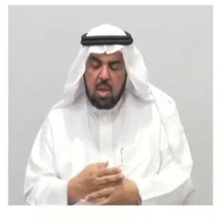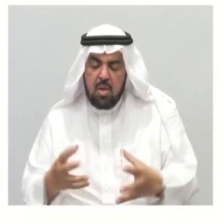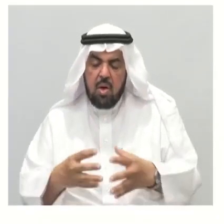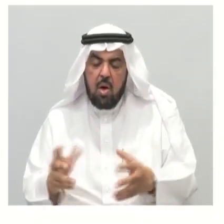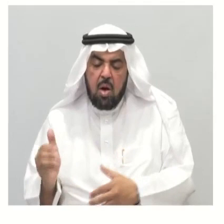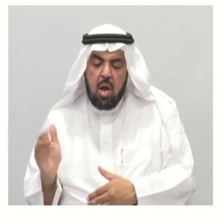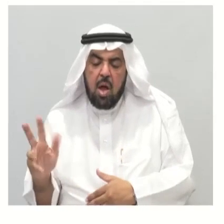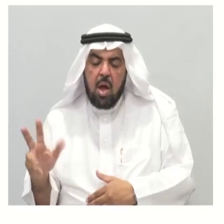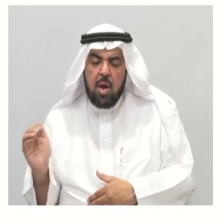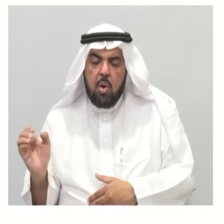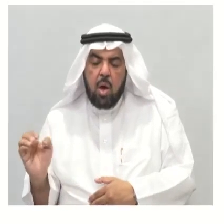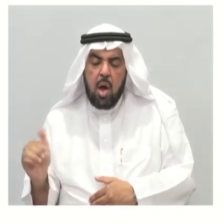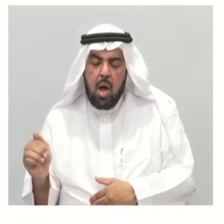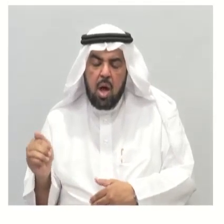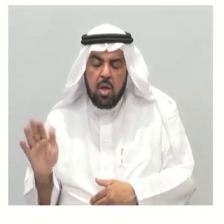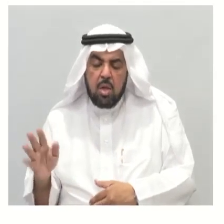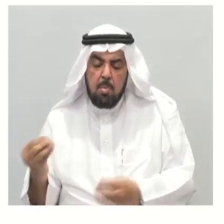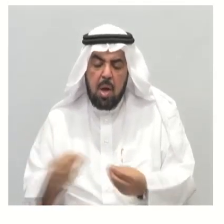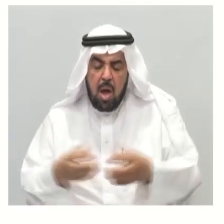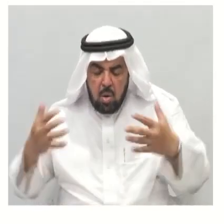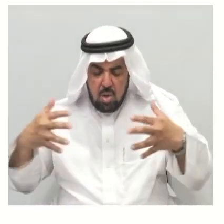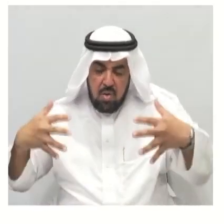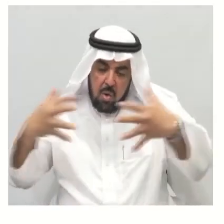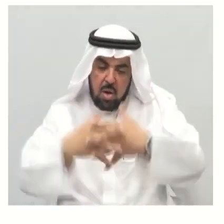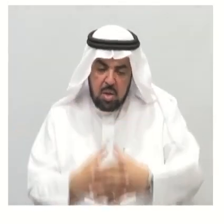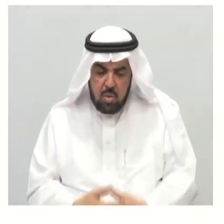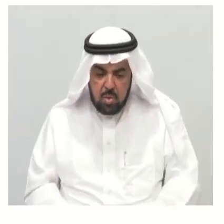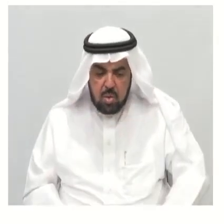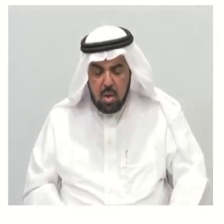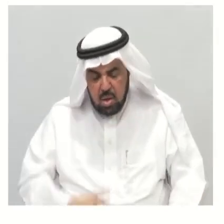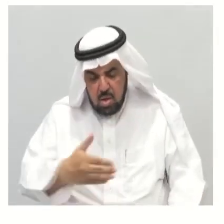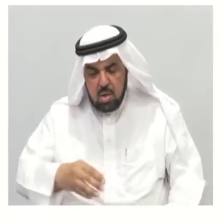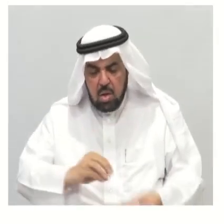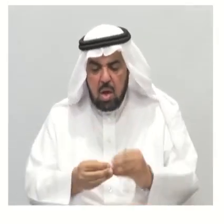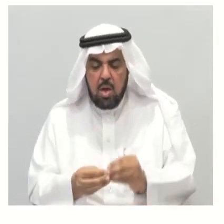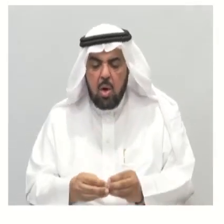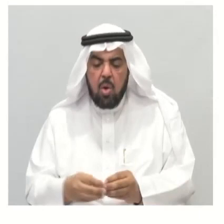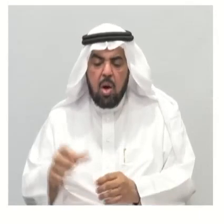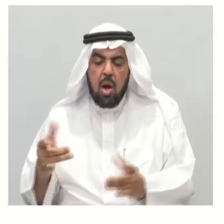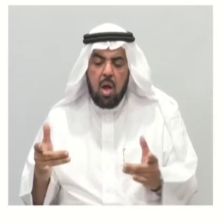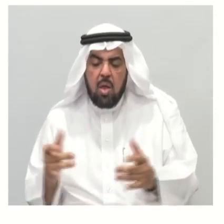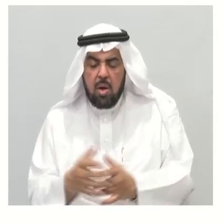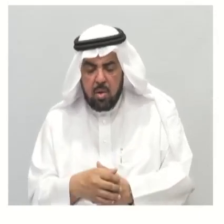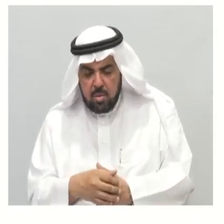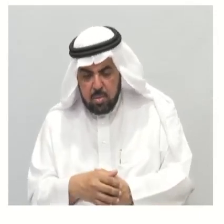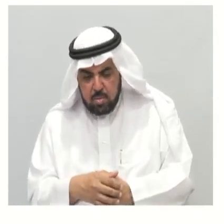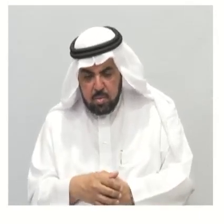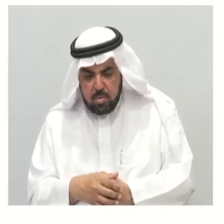النحاس مع الأكسجين في الهواء الجوي أدى إلى تغير النحاس وأعطاه اللون الأخضر.